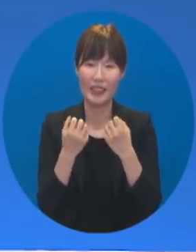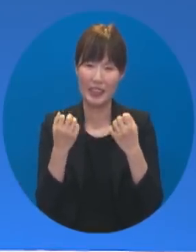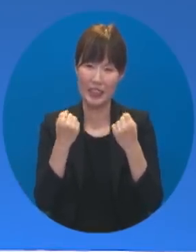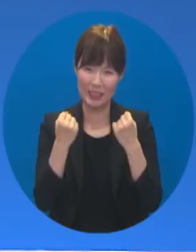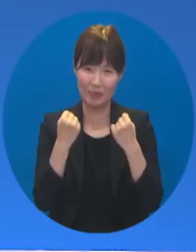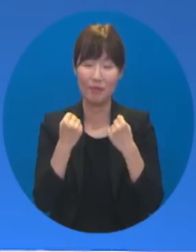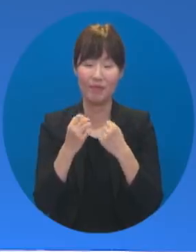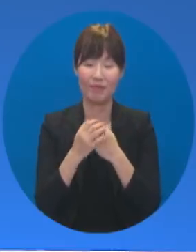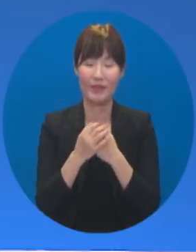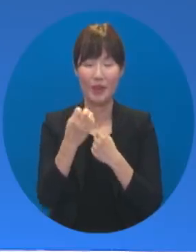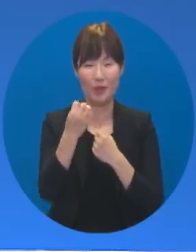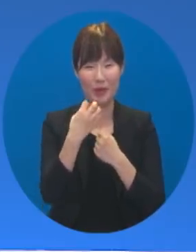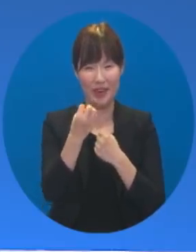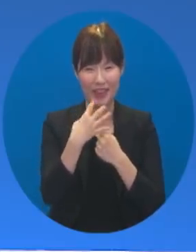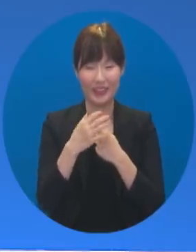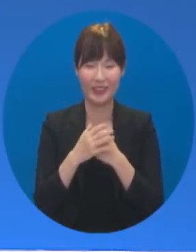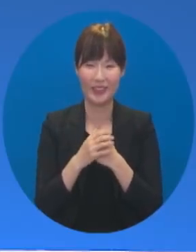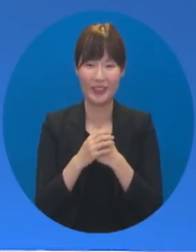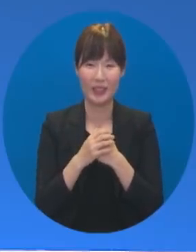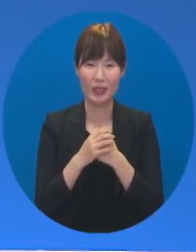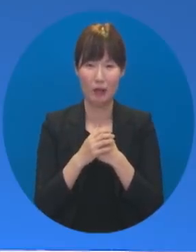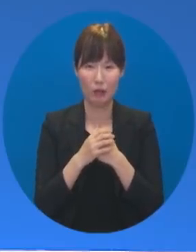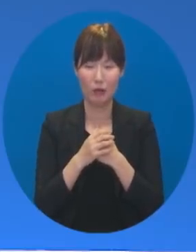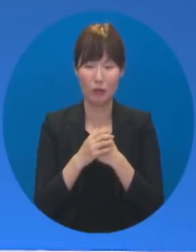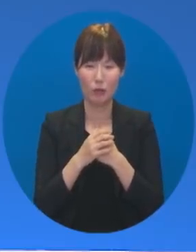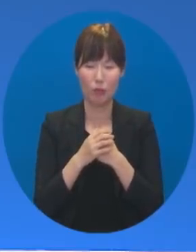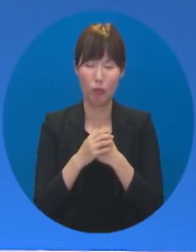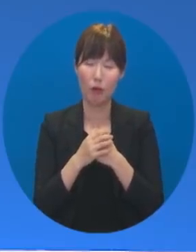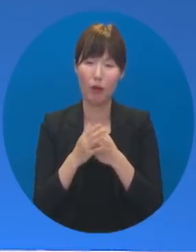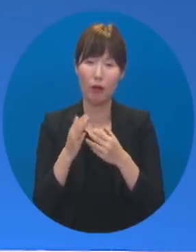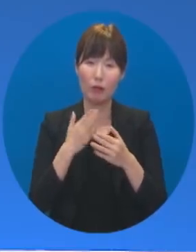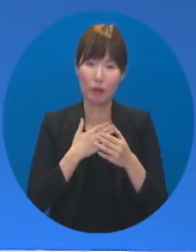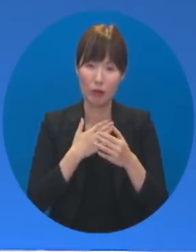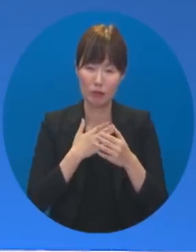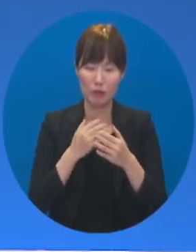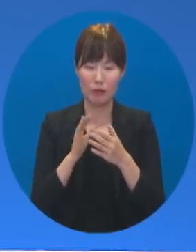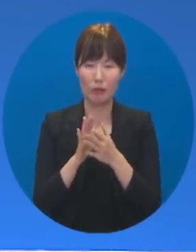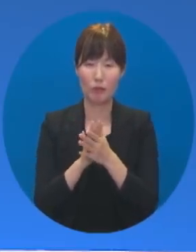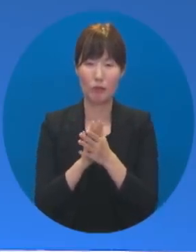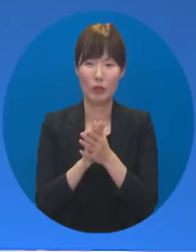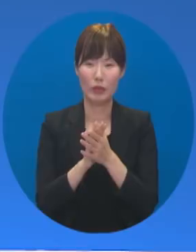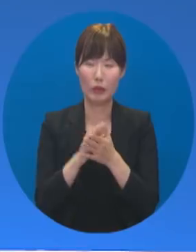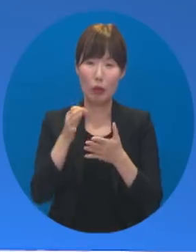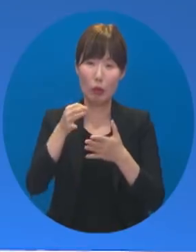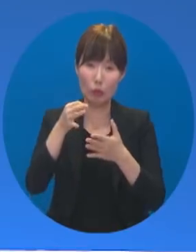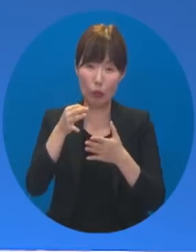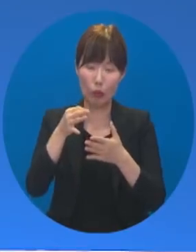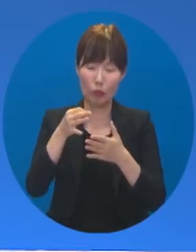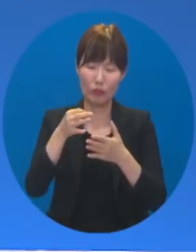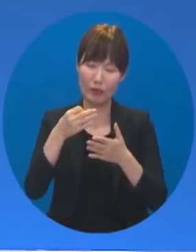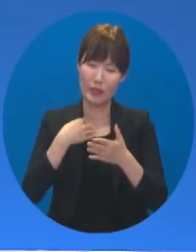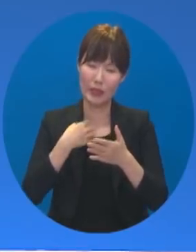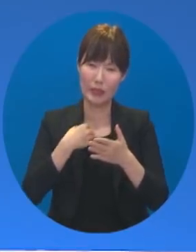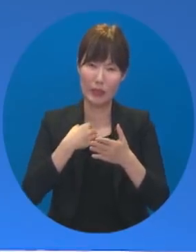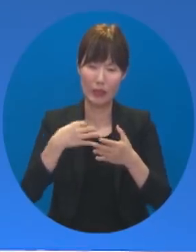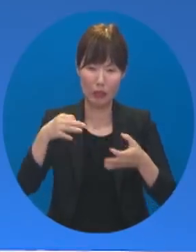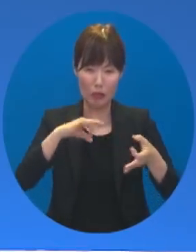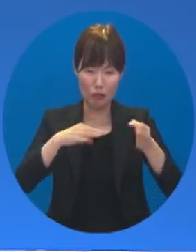그런 돈들을 꾸깃꾸깃 돈들을 저에게 주시면서 원기 맛있는 거 사 먹이라고 하시는